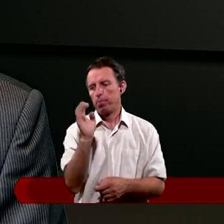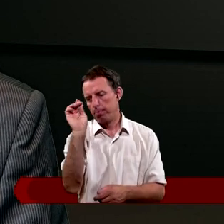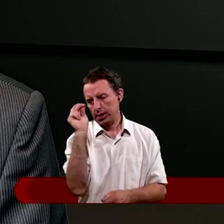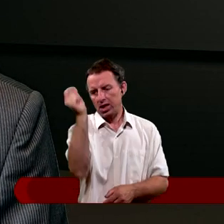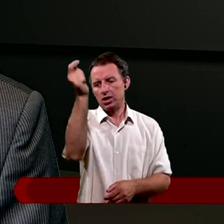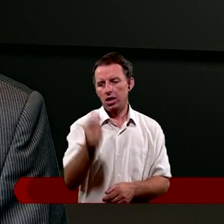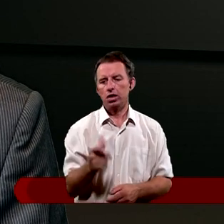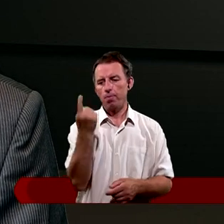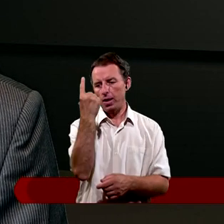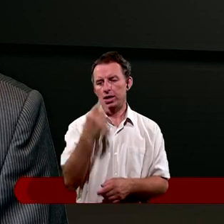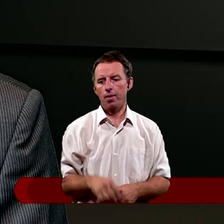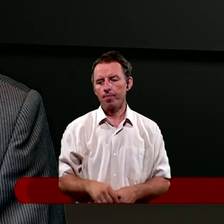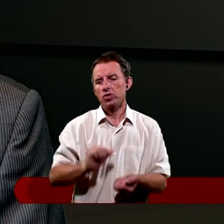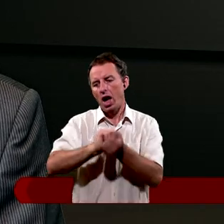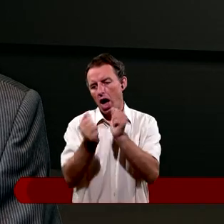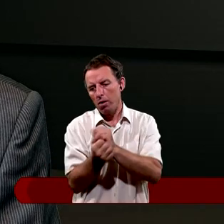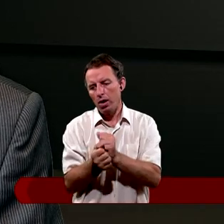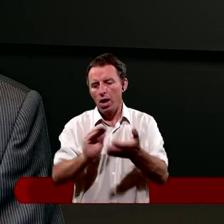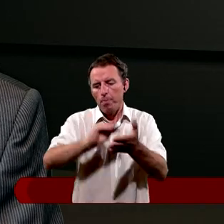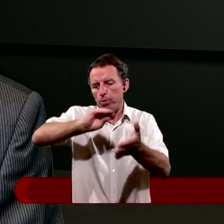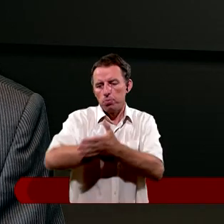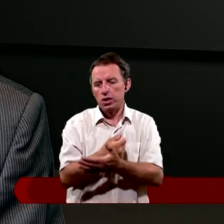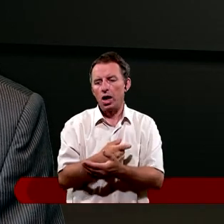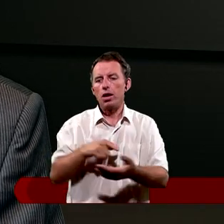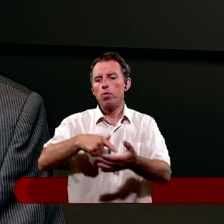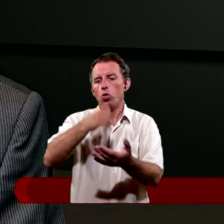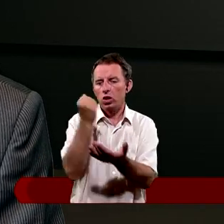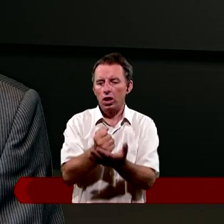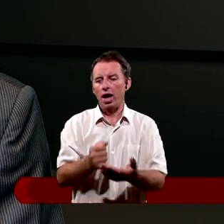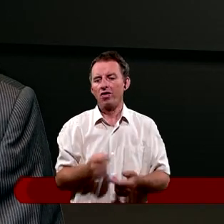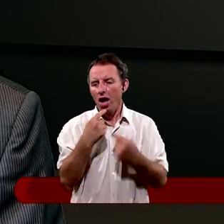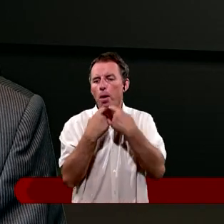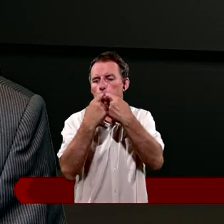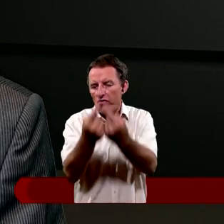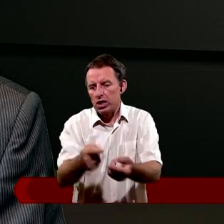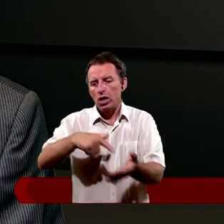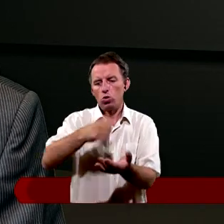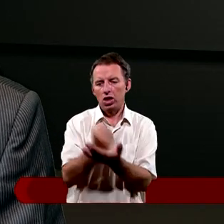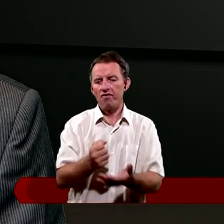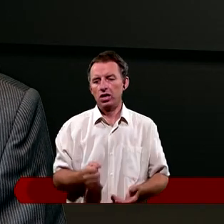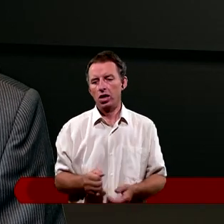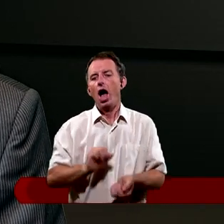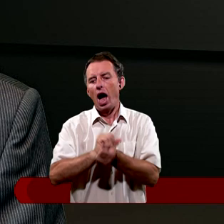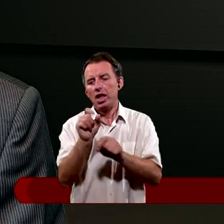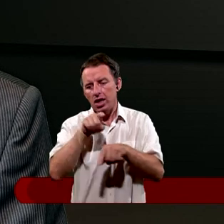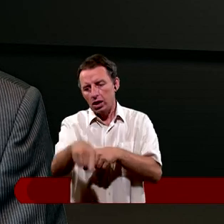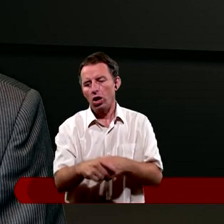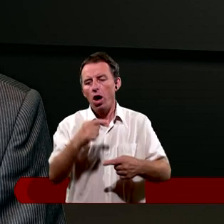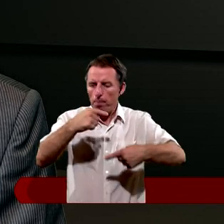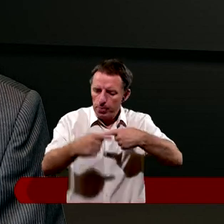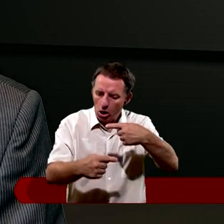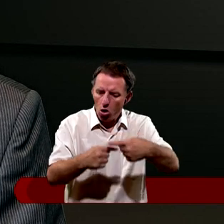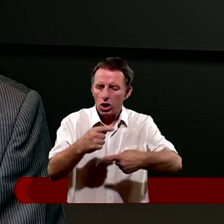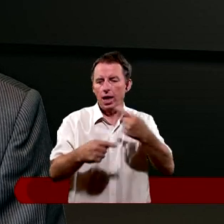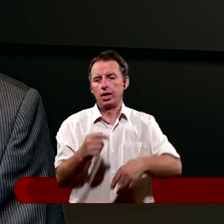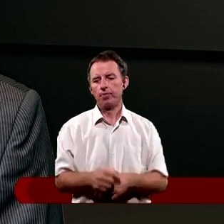pstryknięcie palcem albo podpisanie deklaracji czy wypowiedzenie deklaracji, ale jest to